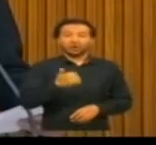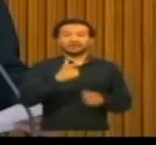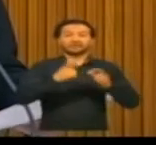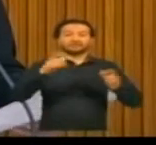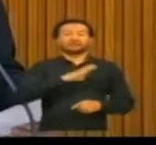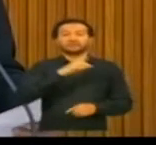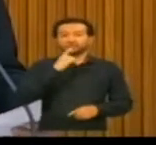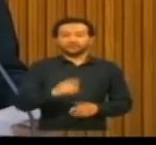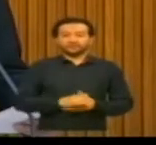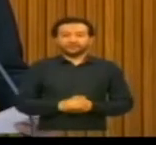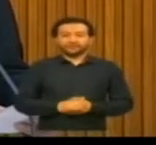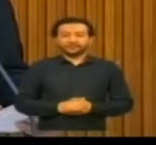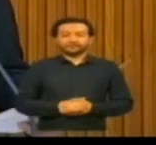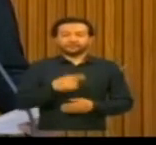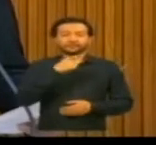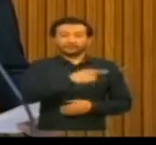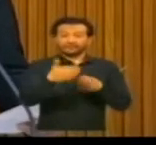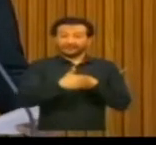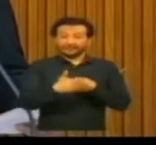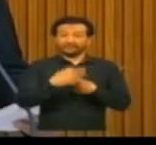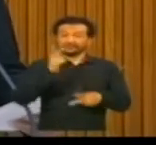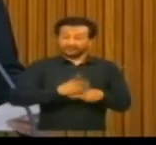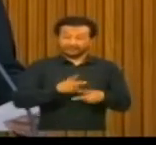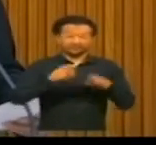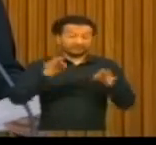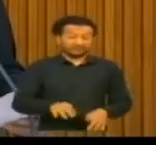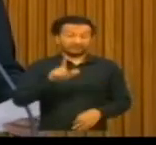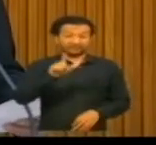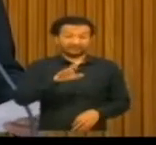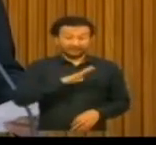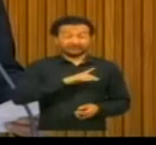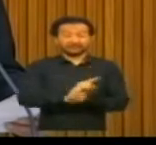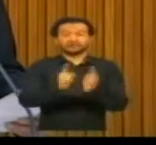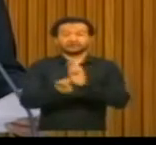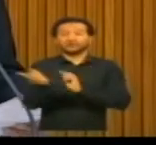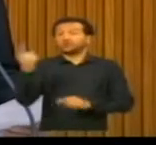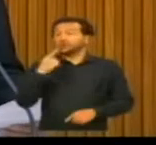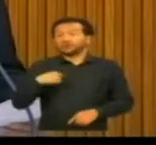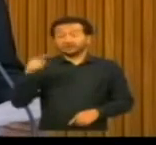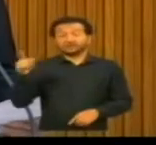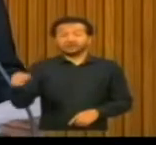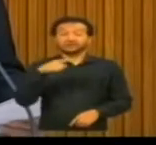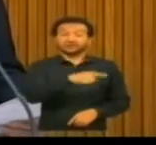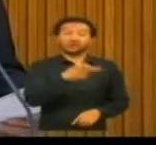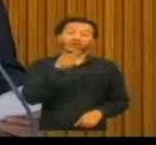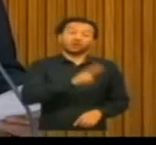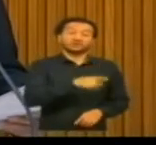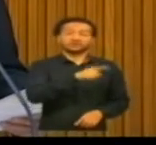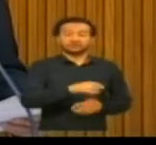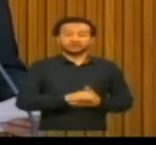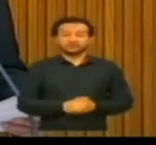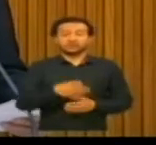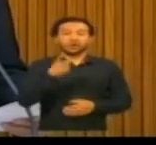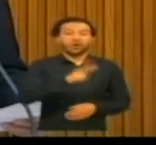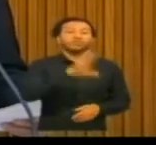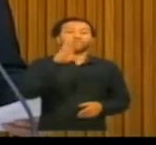gelişmeler var diyor. Şimdi bu tedavilere bir an önce başlamam gerekirken diyorlar ki sen öleceksin.